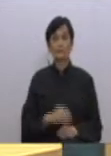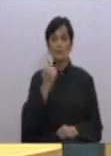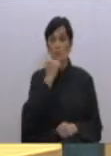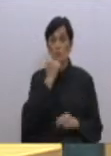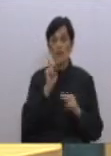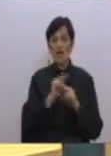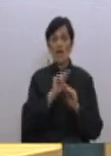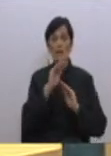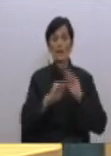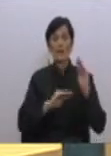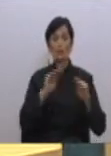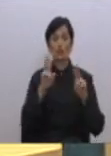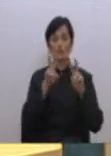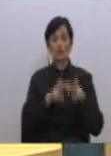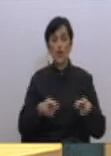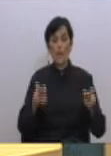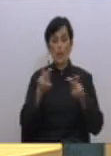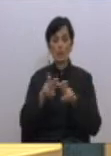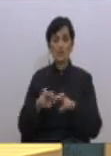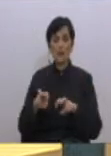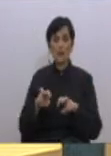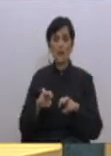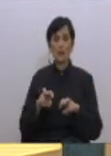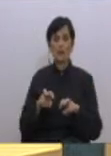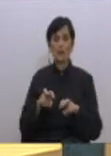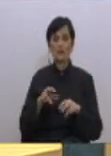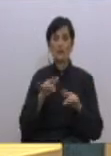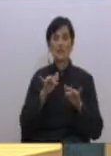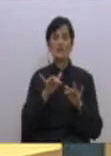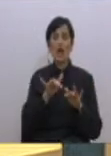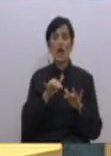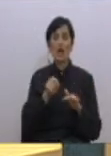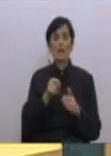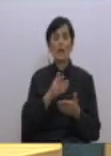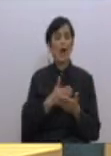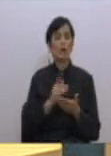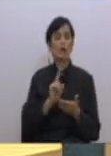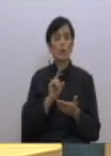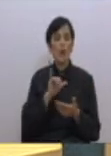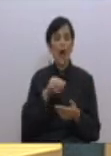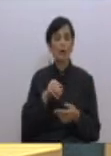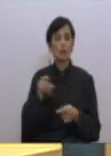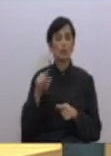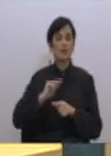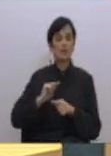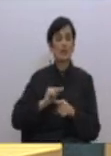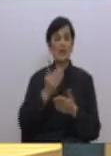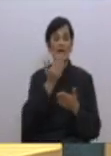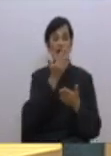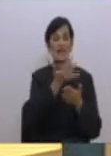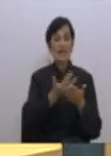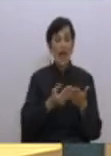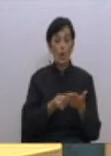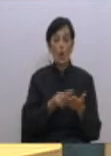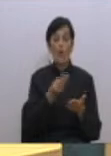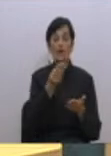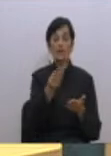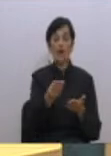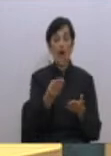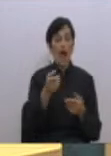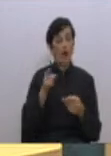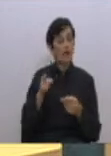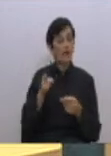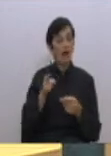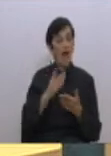Infrastructura este motivat. Se gheie, sacme imași, iar om, audit sam sahuri, recomandație psizleva, da, isararis,